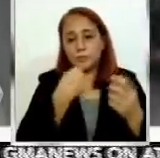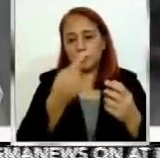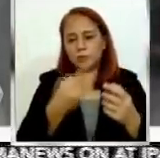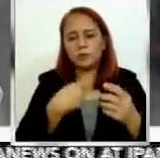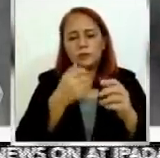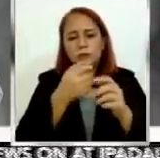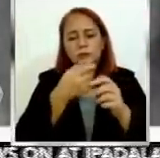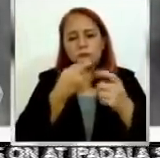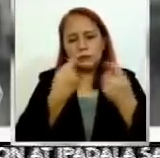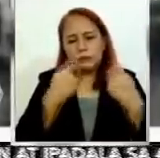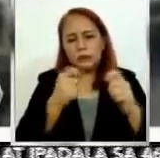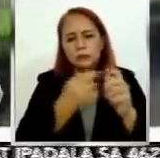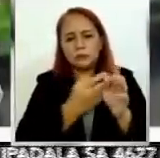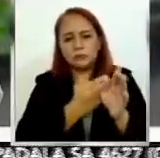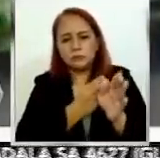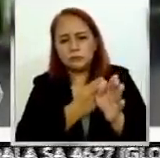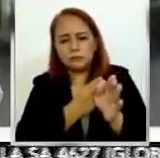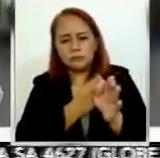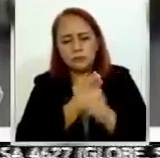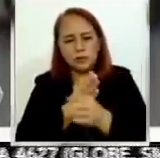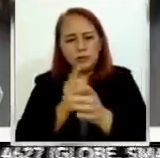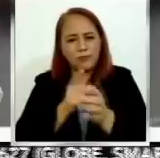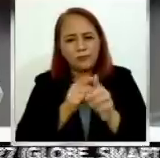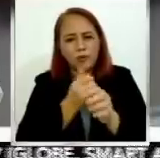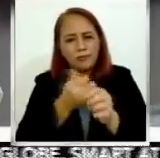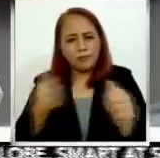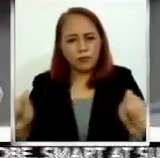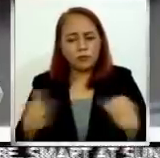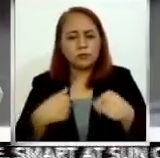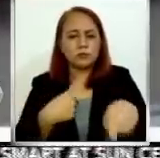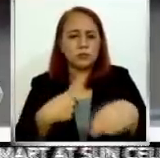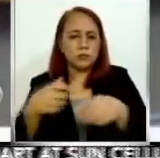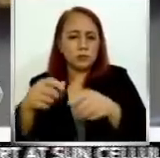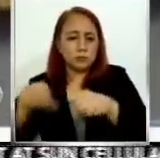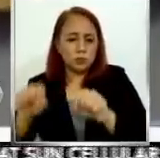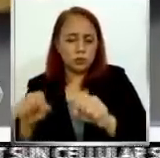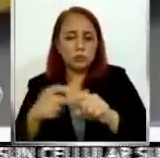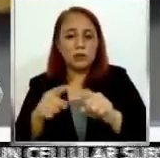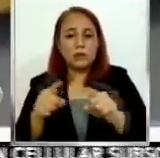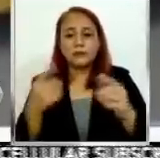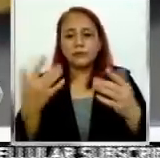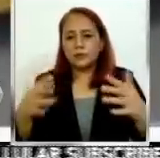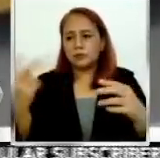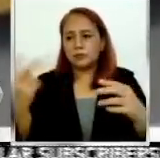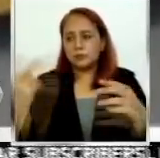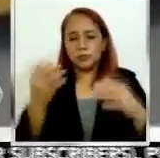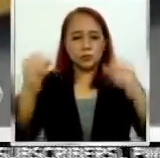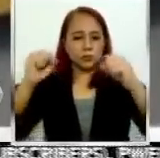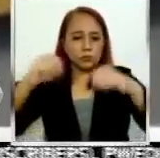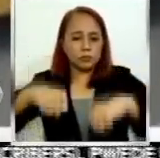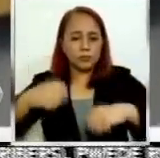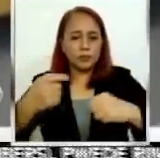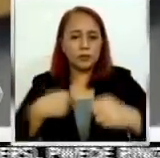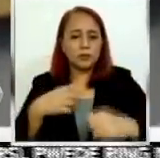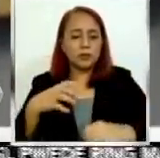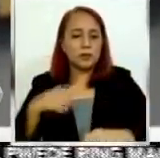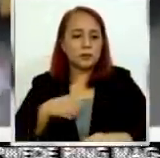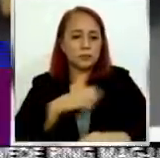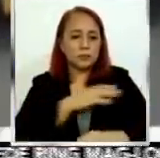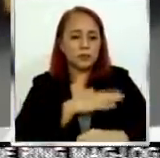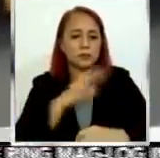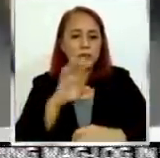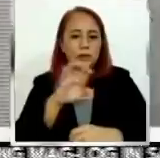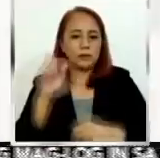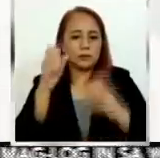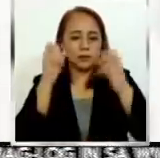pero nasagi pa rin niya. Nagkausap na ang driver at ang rider na si Socrates Fernandez na isang konsehal at dating mayor ng